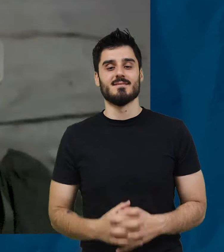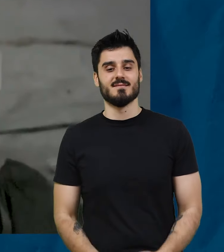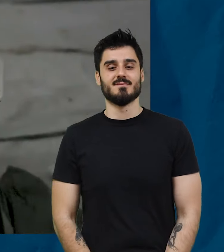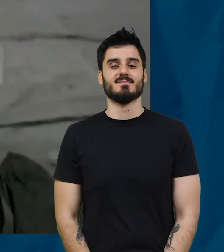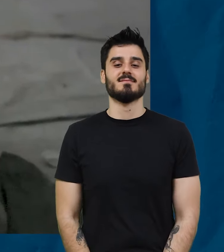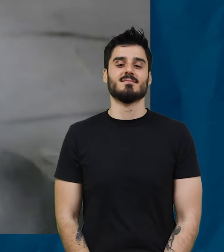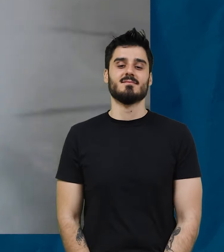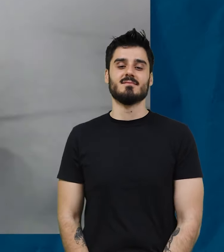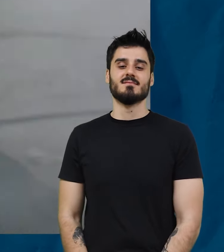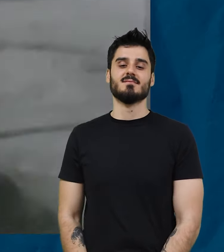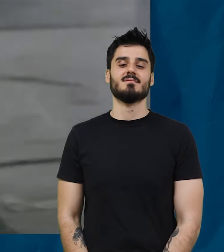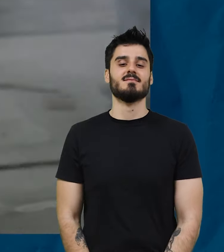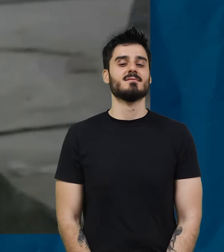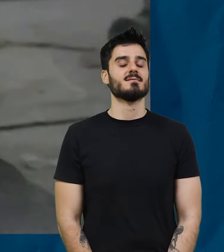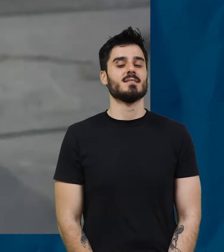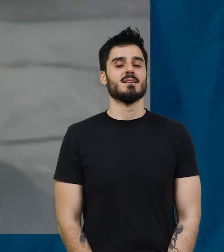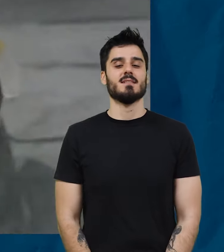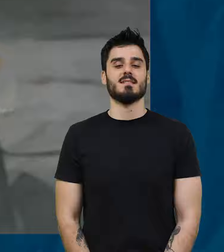3, 2, 1.